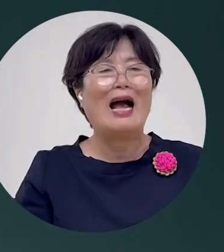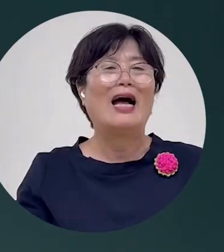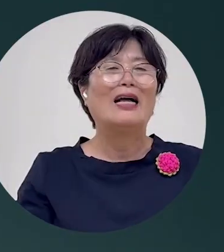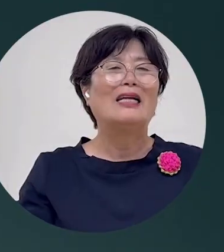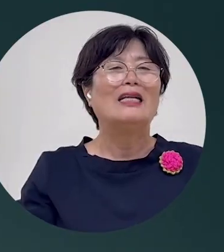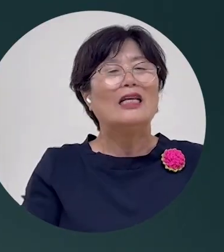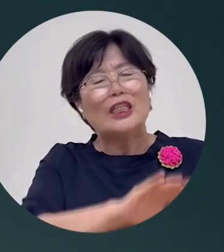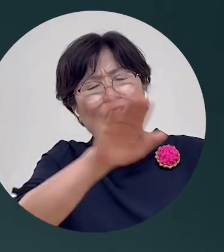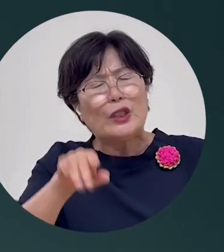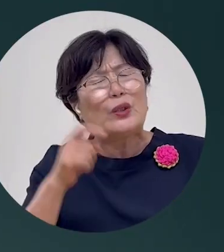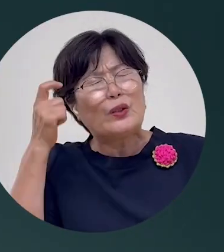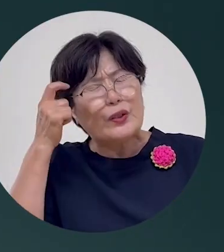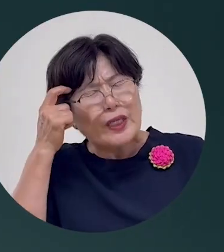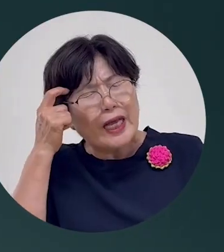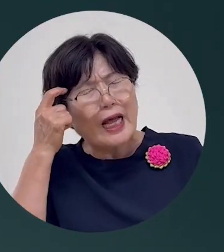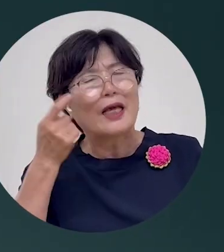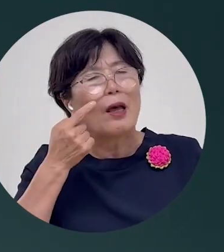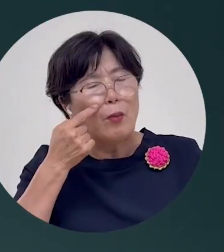이들을 한번 생각해 볼게요.